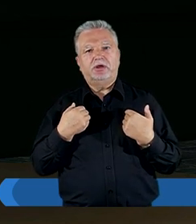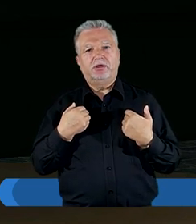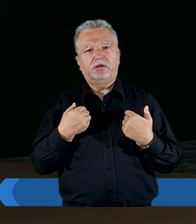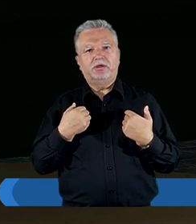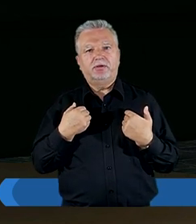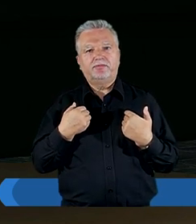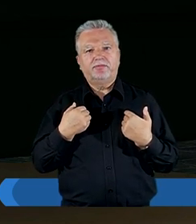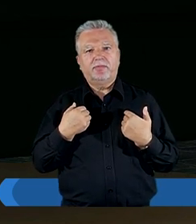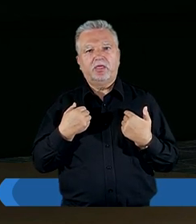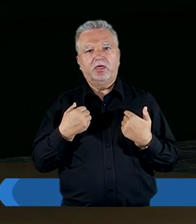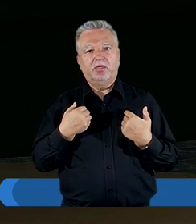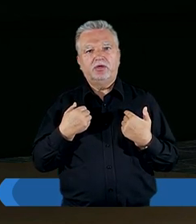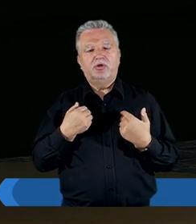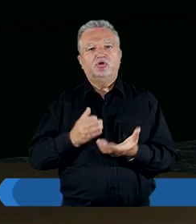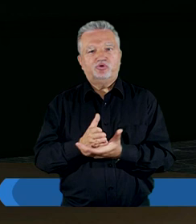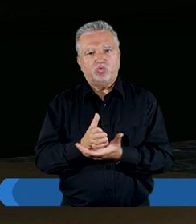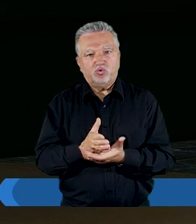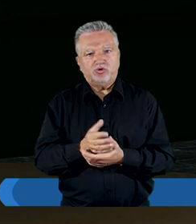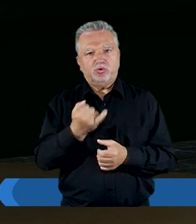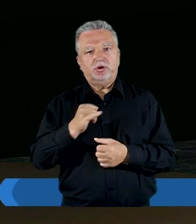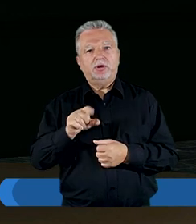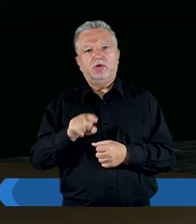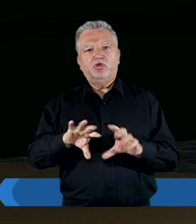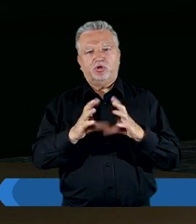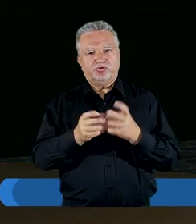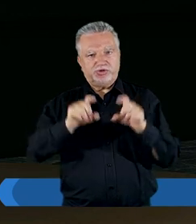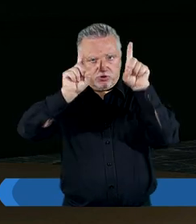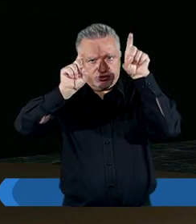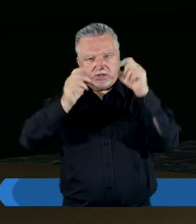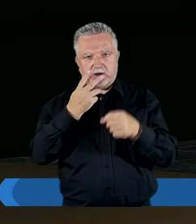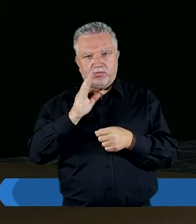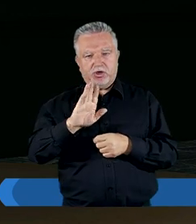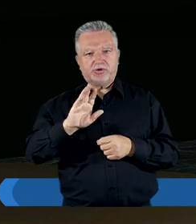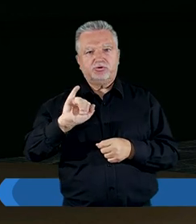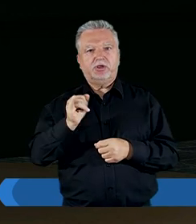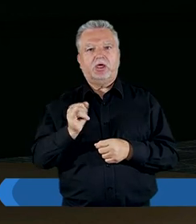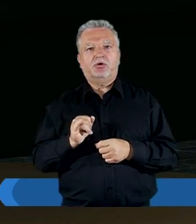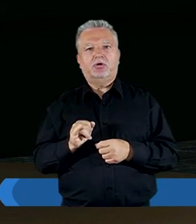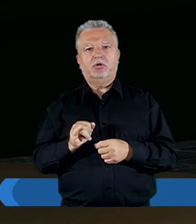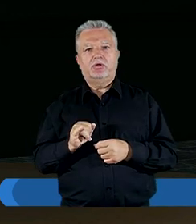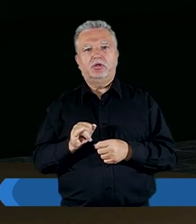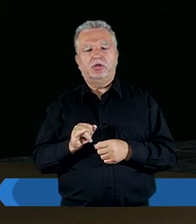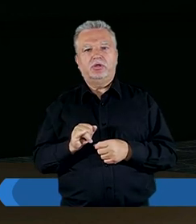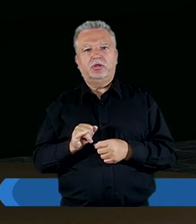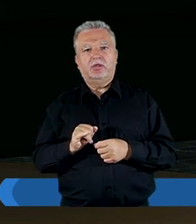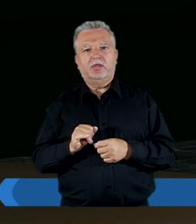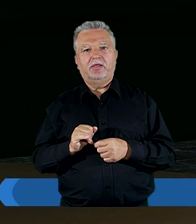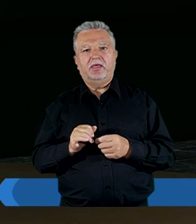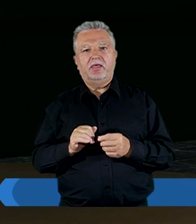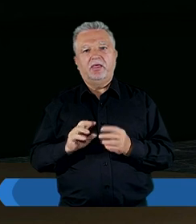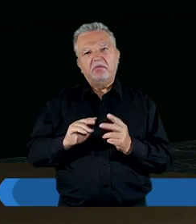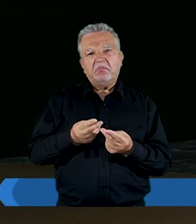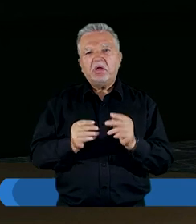chyba że też służył innym. To wszystko szatan pokazuje jako swego rodzaju